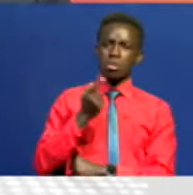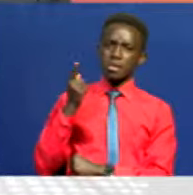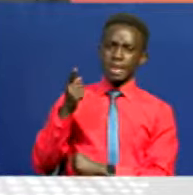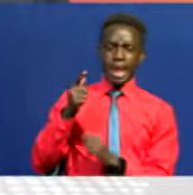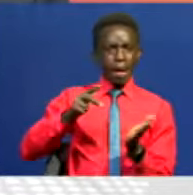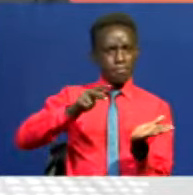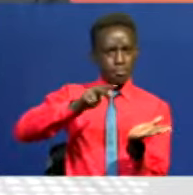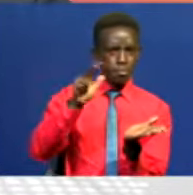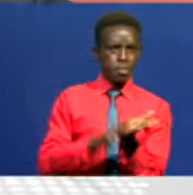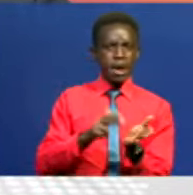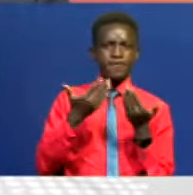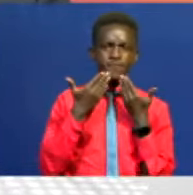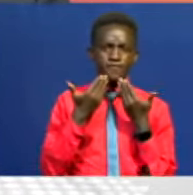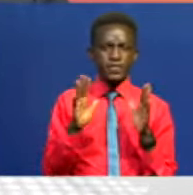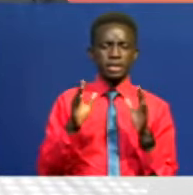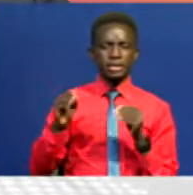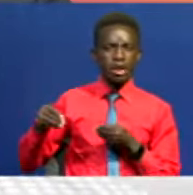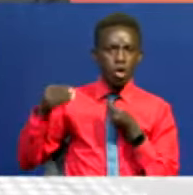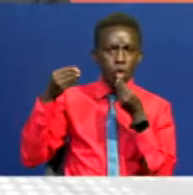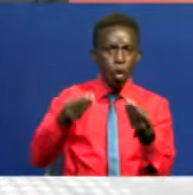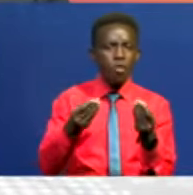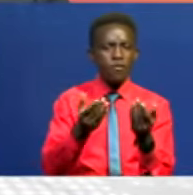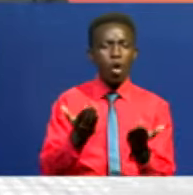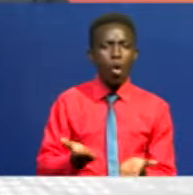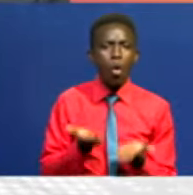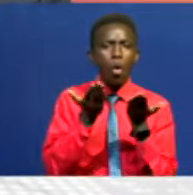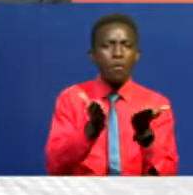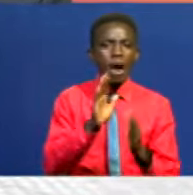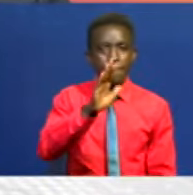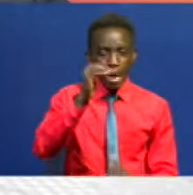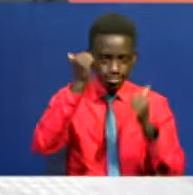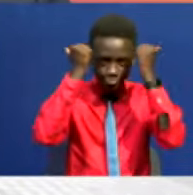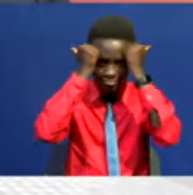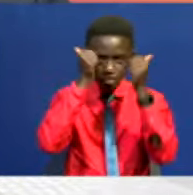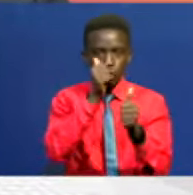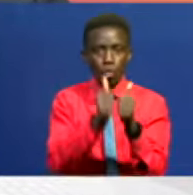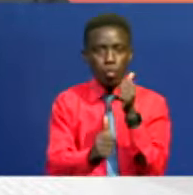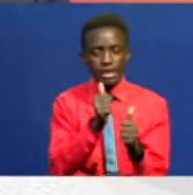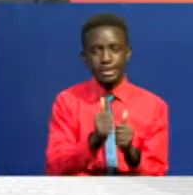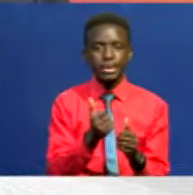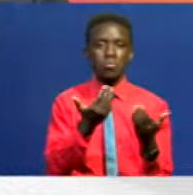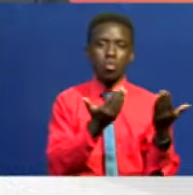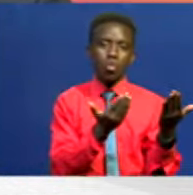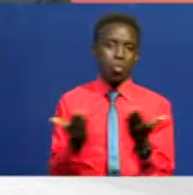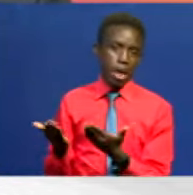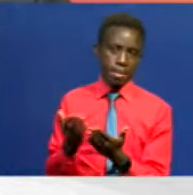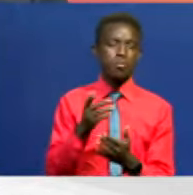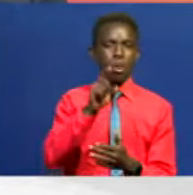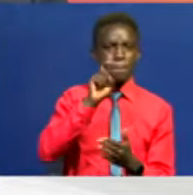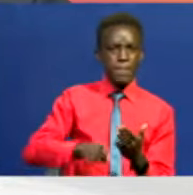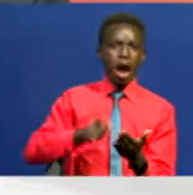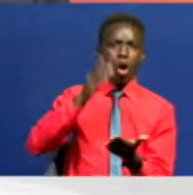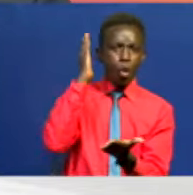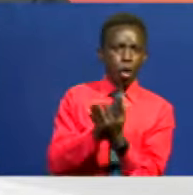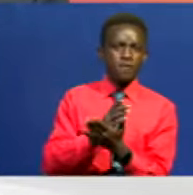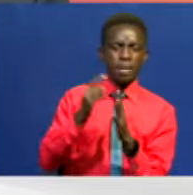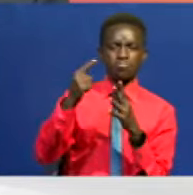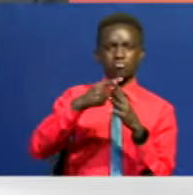kimekubalika kuweza kupeana hizo kosi ama pia kuweza kualika wanafunzi. Manake vyuo vingi ambavyo